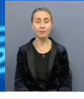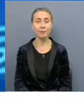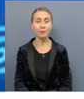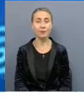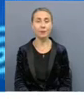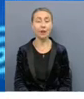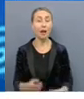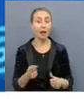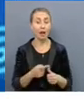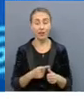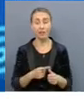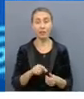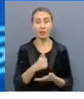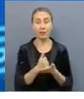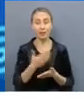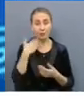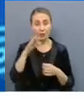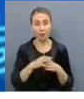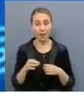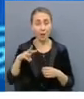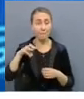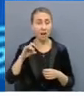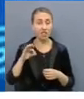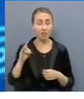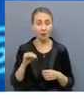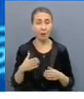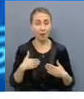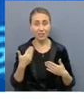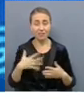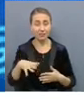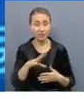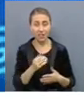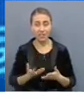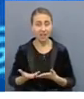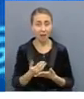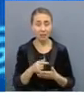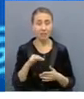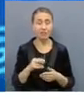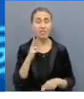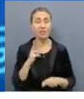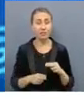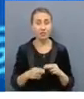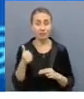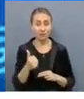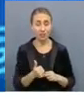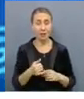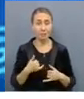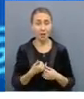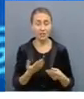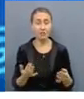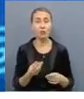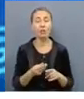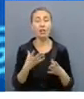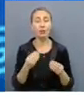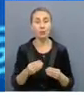От имени акима Акмолинской области Ремеха Буранбаевича Маржакпаева поздравляю всех собравшихся с завершением декады, посвященной Дню языков